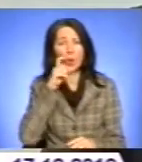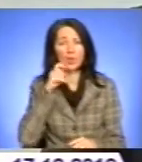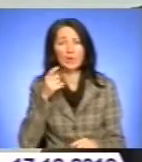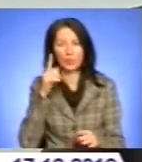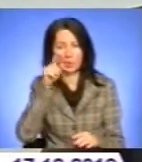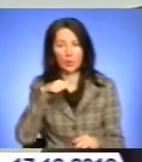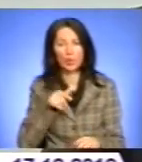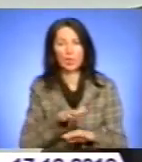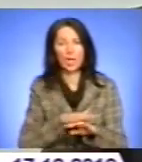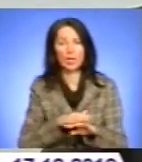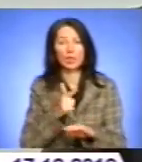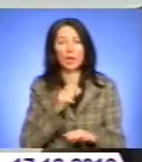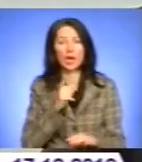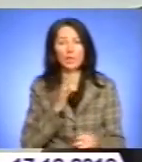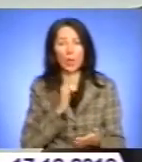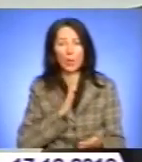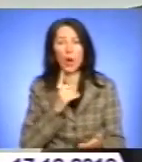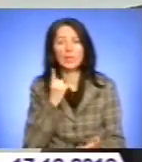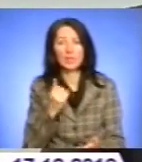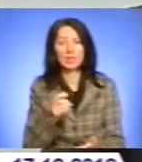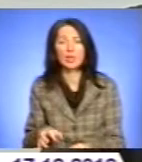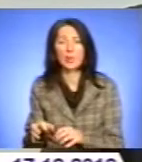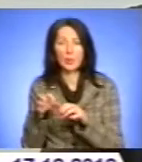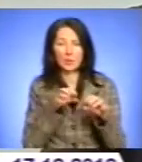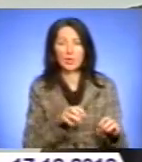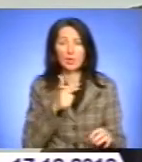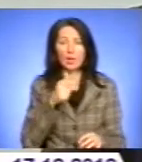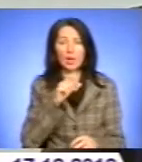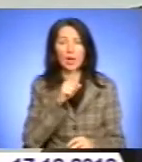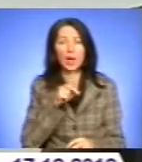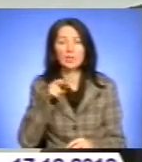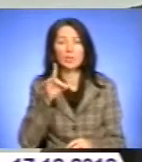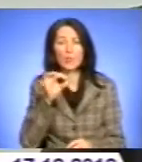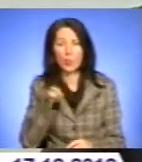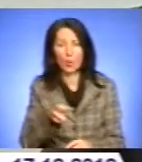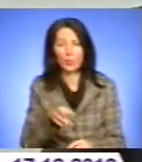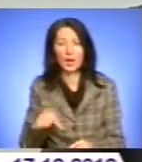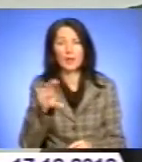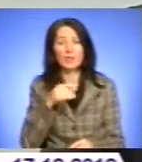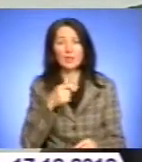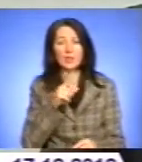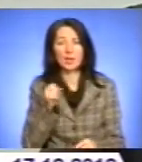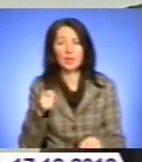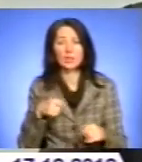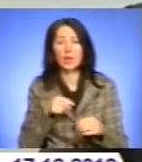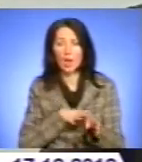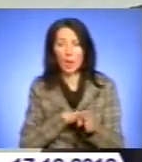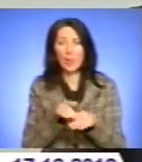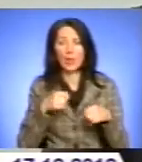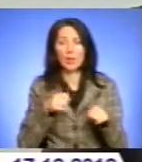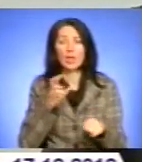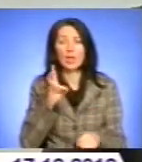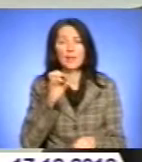газа заходил один поставщик «Газпром», и весь газ реализовал НАК «Нефтегаз Украины», и